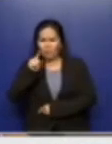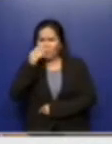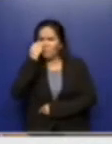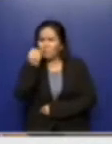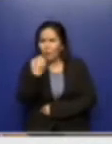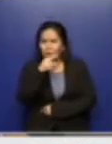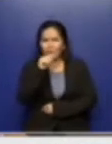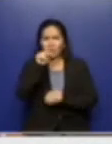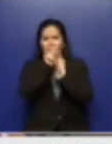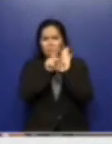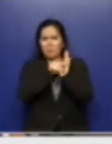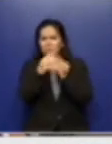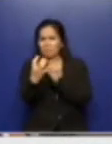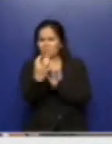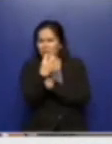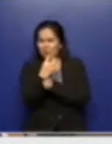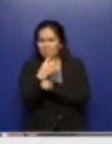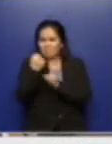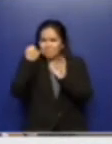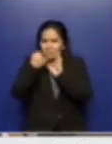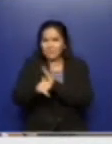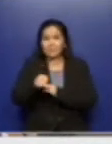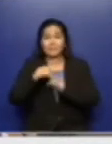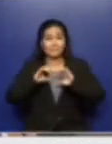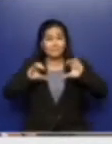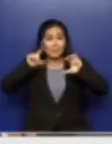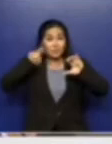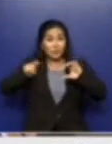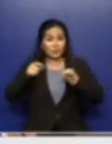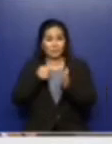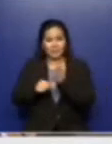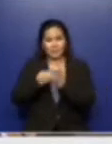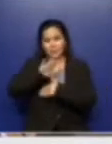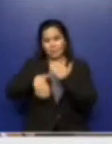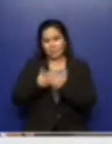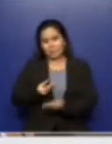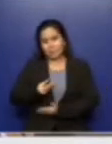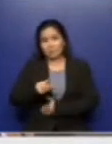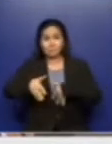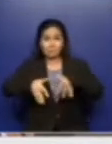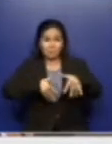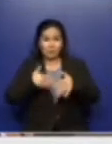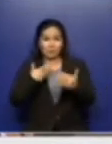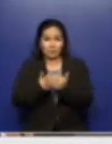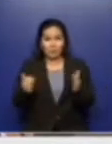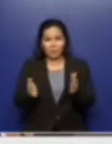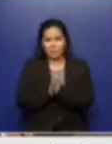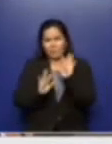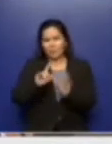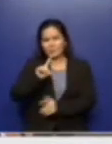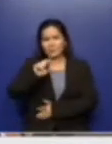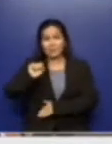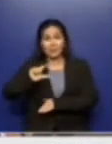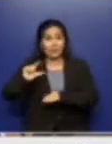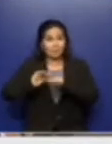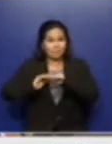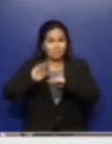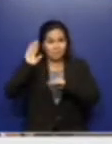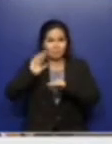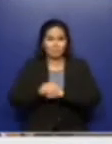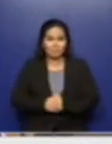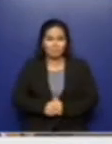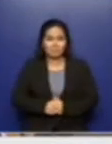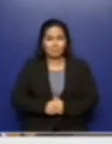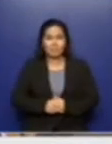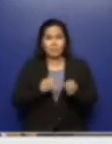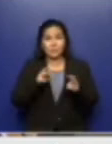บับนี้ใช้บังคับไม่ได้เนี่ยรัฐบาลอาจจะต้องคืนภาษีให้กับชาวบ้านเป็นเงินหลายแสนล้านบาทนะฮะเพราะฉะนั้นการประม